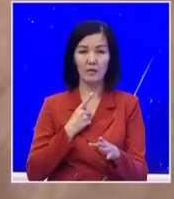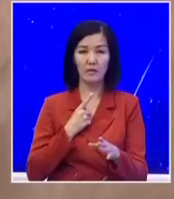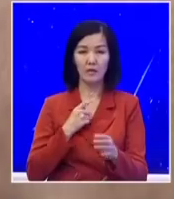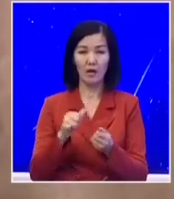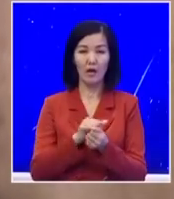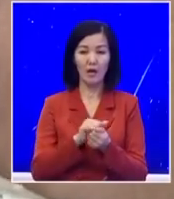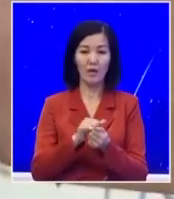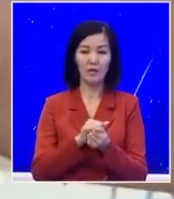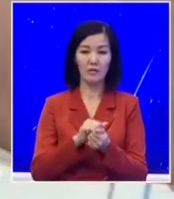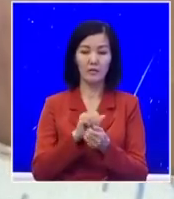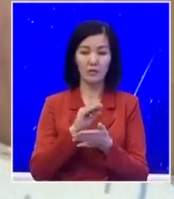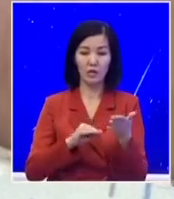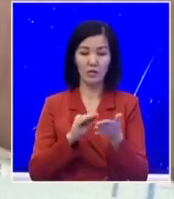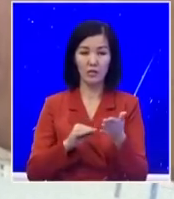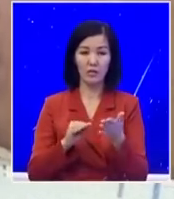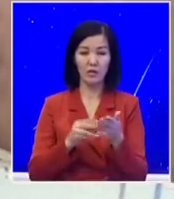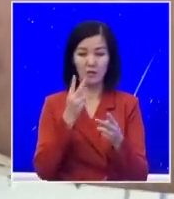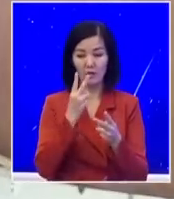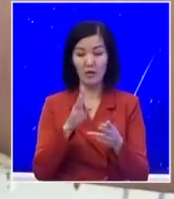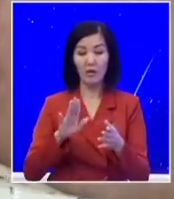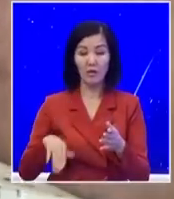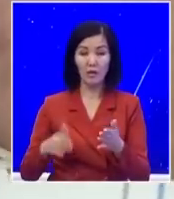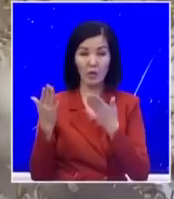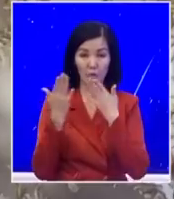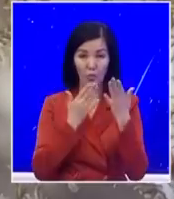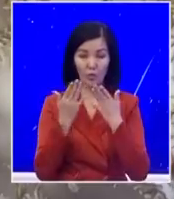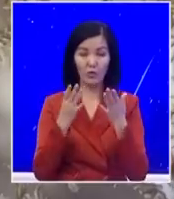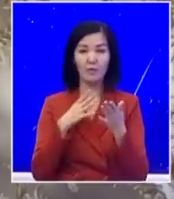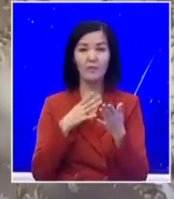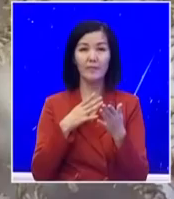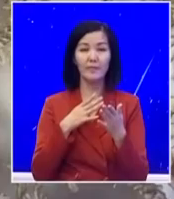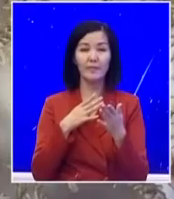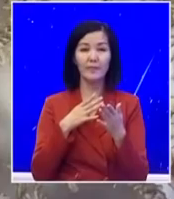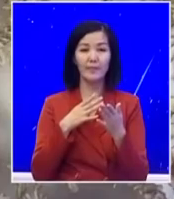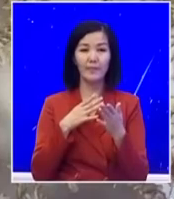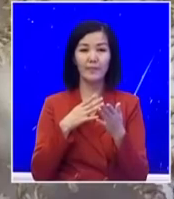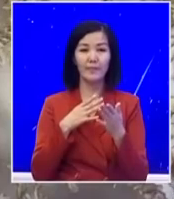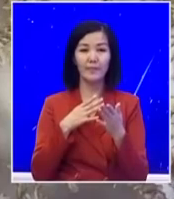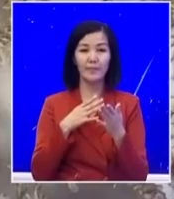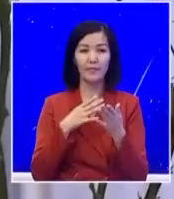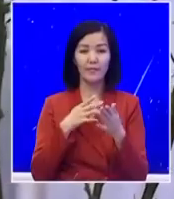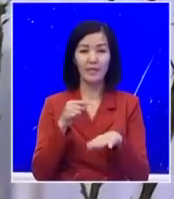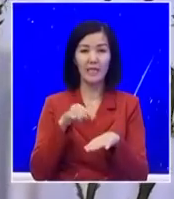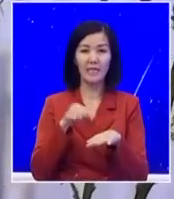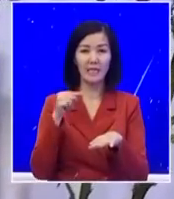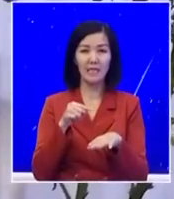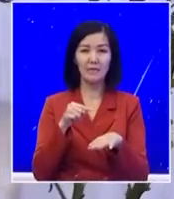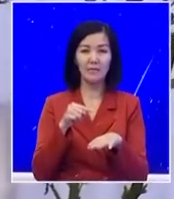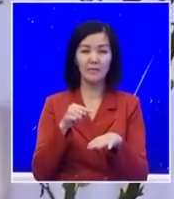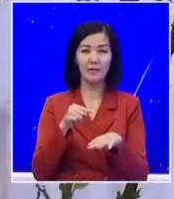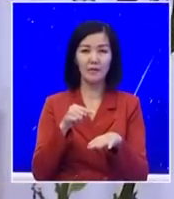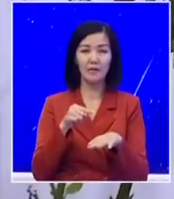хат жазып. Кейін оқыдым ғой енді. Сол бар көңілін айтып жазған ғой енді.